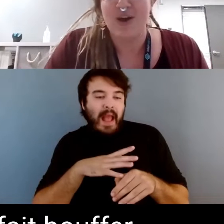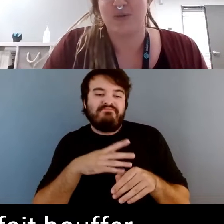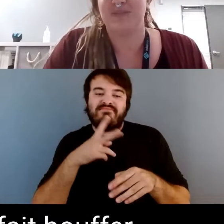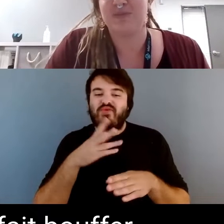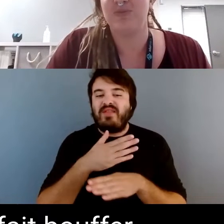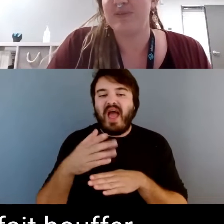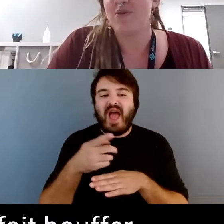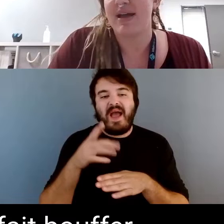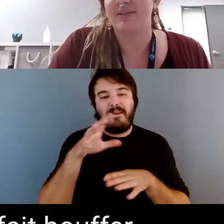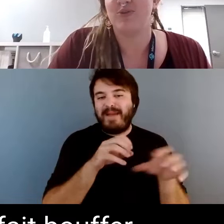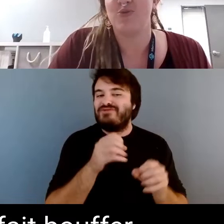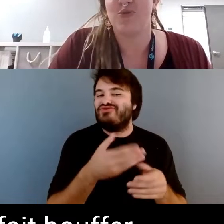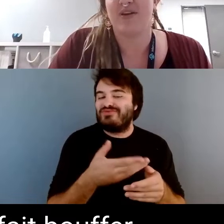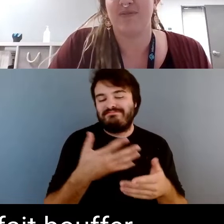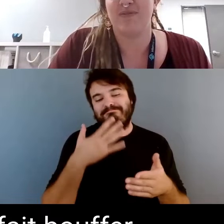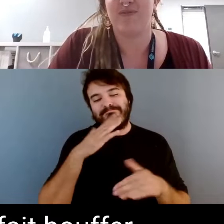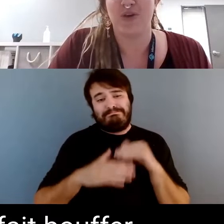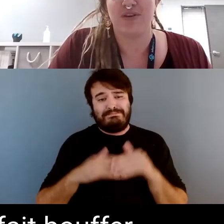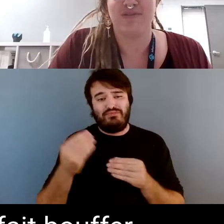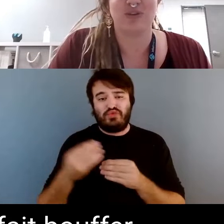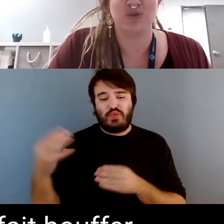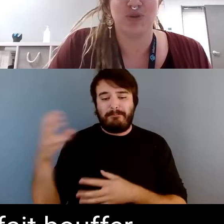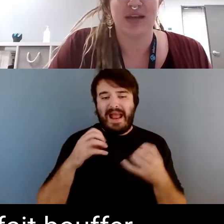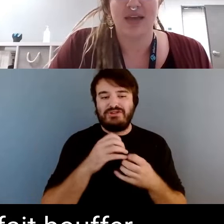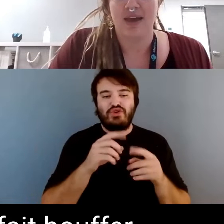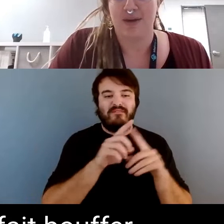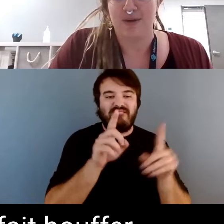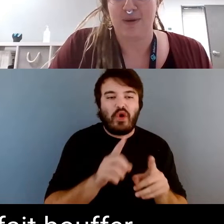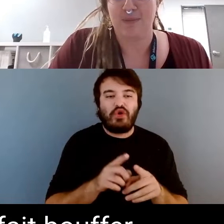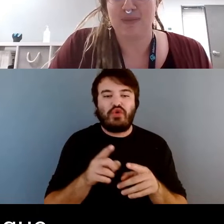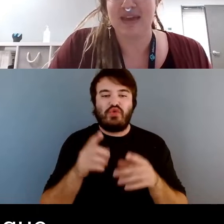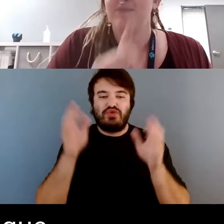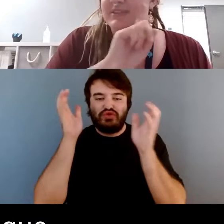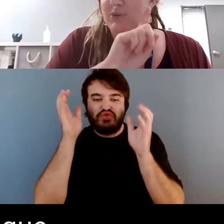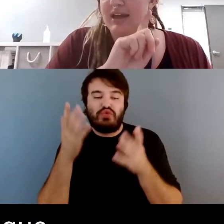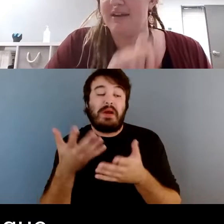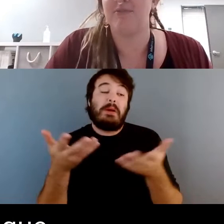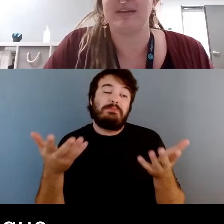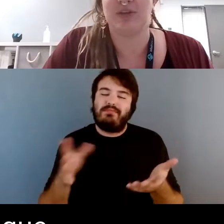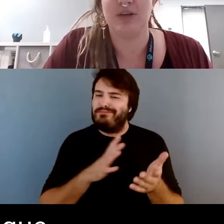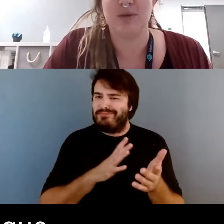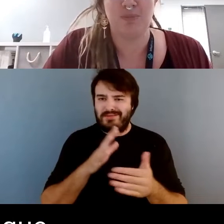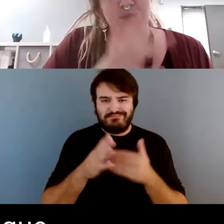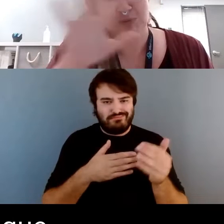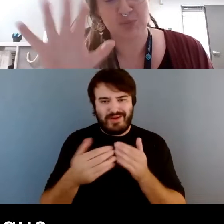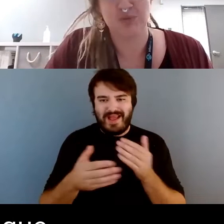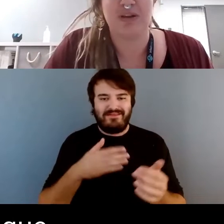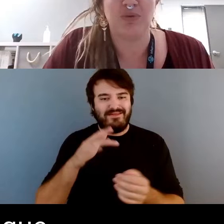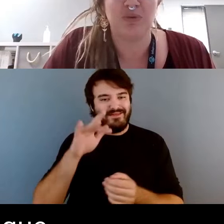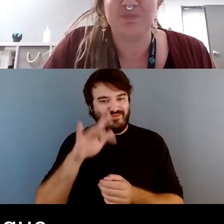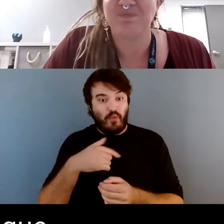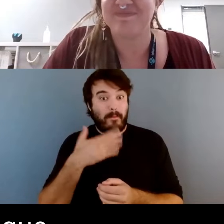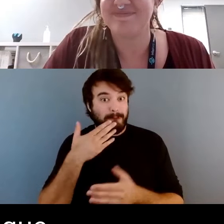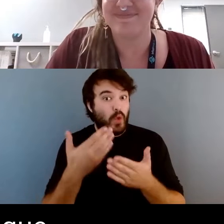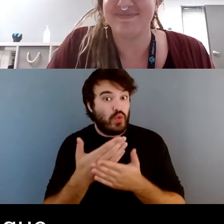malheureusement, on s'est fait bouffer pas mal de nos feuilles, verdure. Mais c'est pas grave parce que j'ai une bonne nouvelle